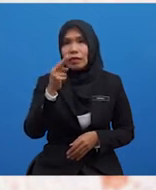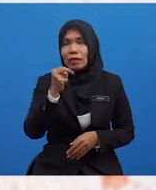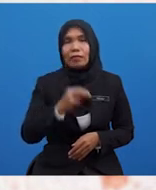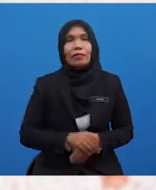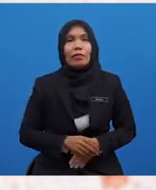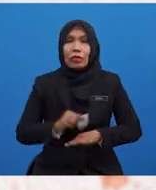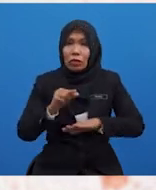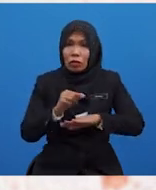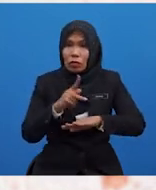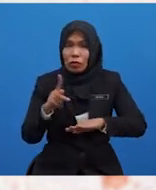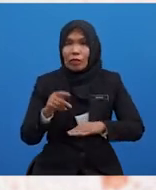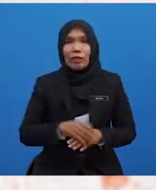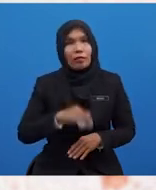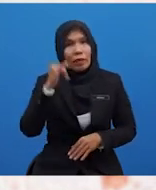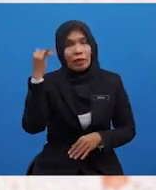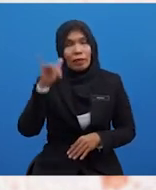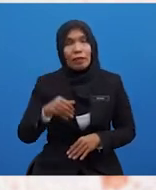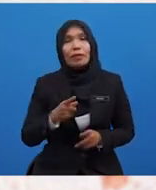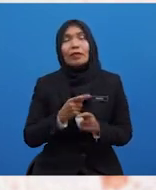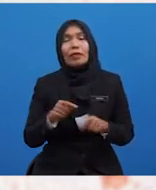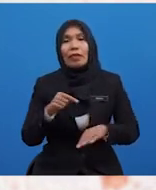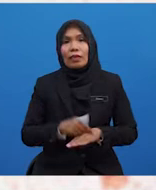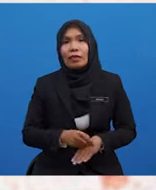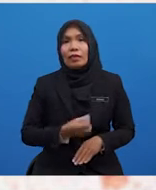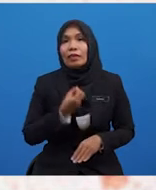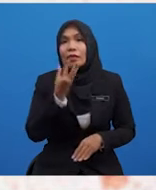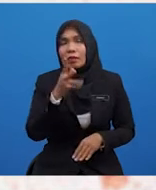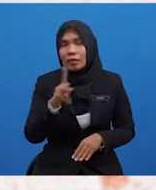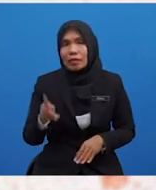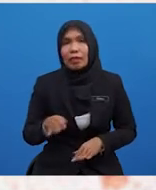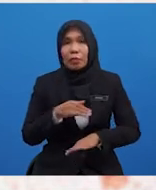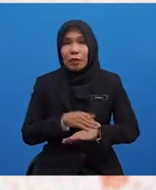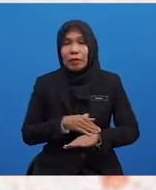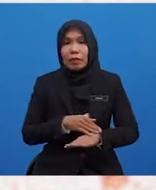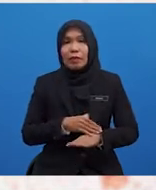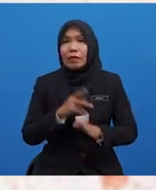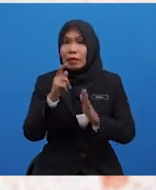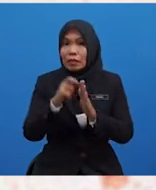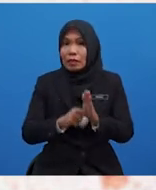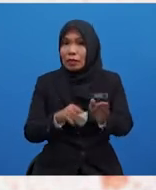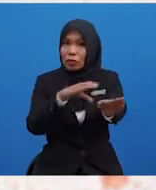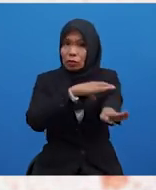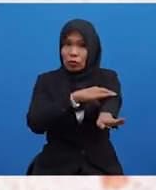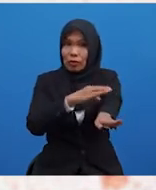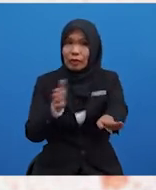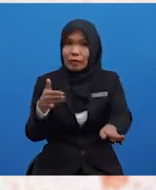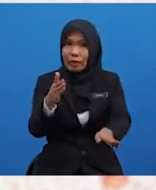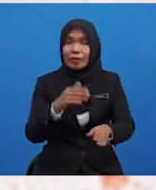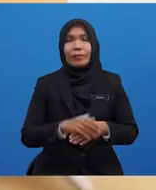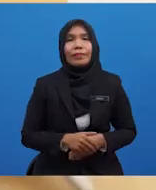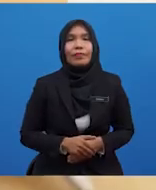idea yang telah dinyatakan pada tetulang ikan tersebut.